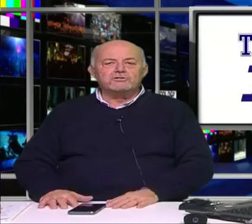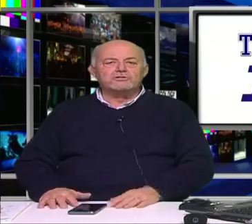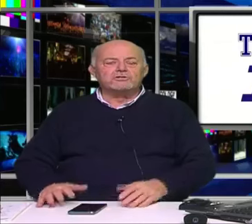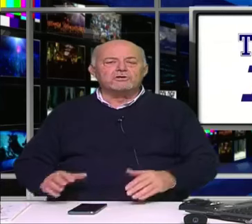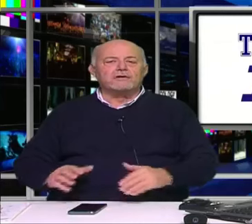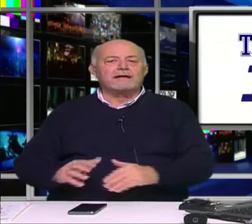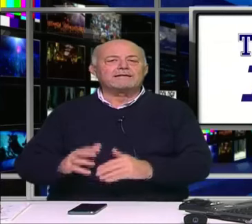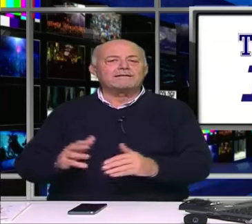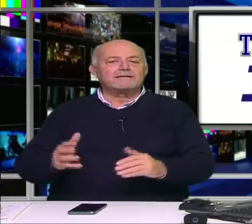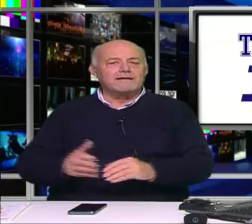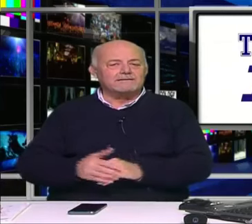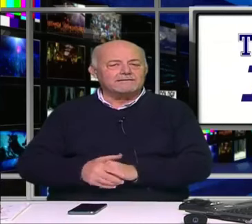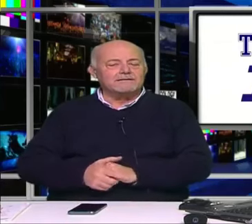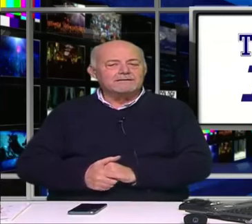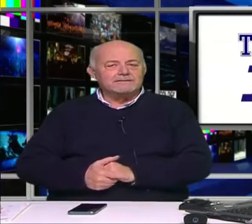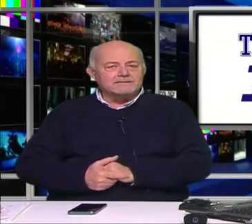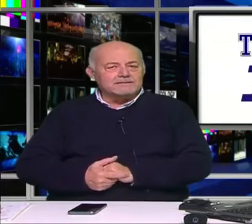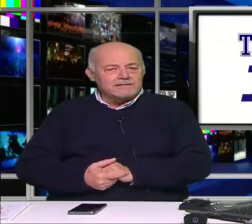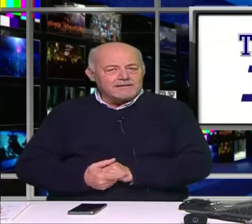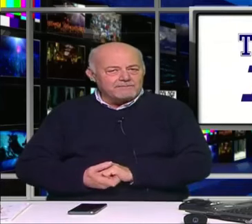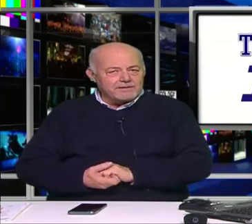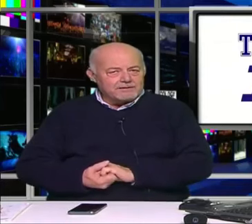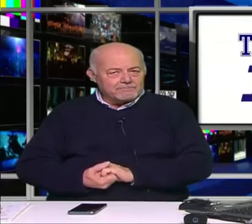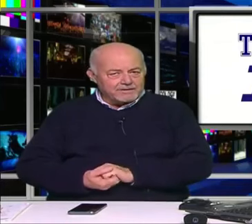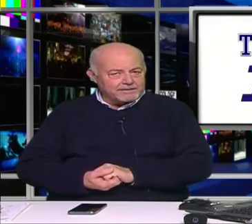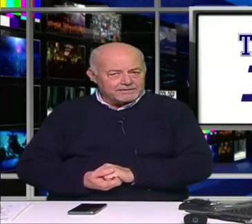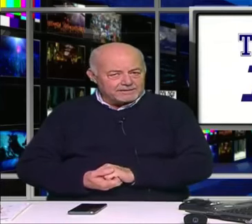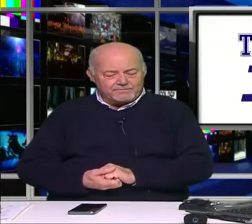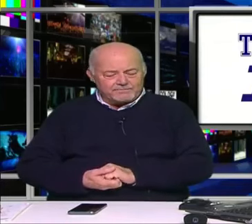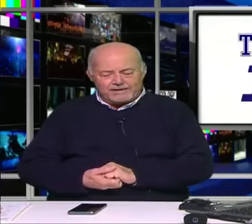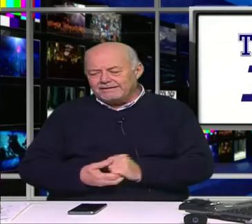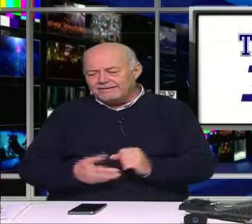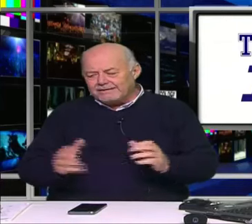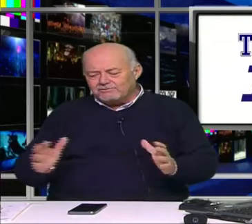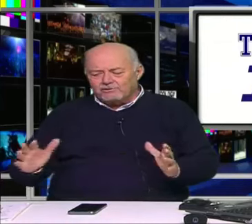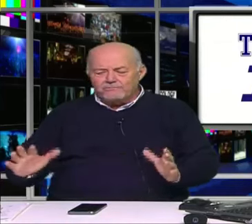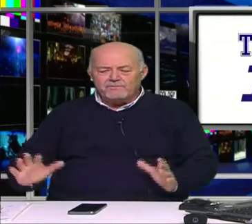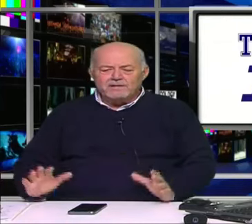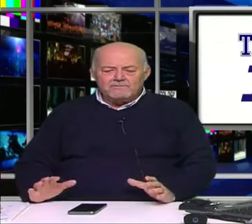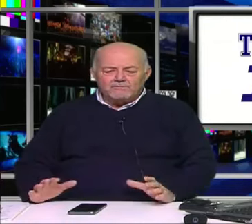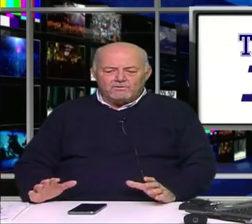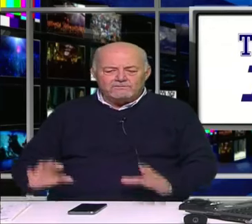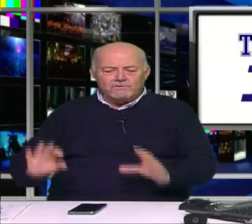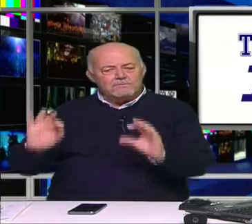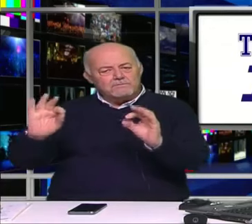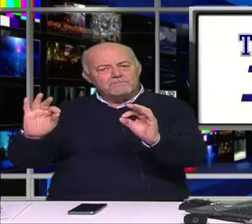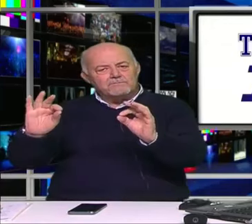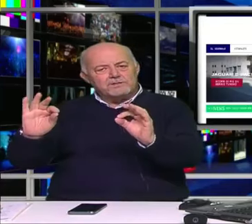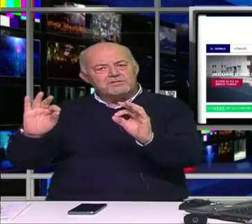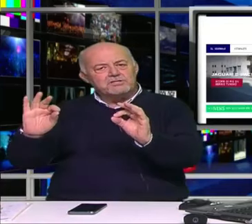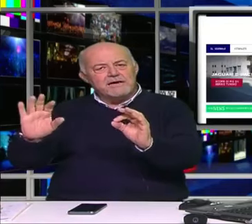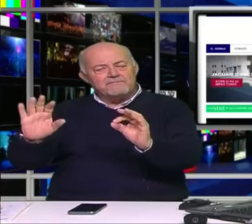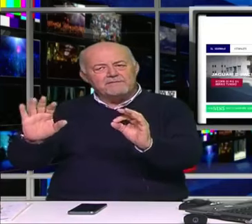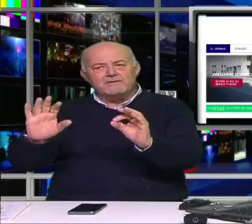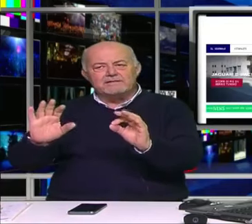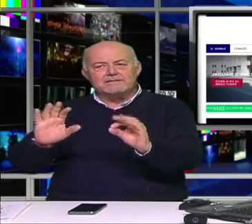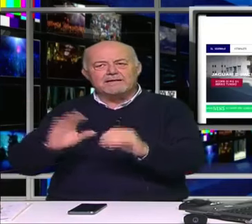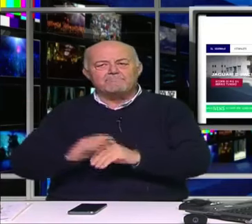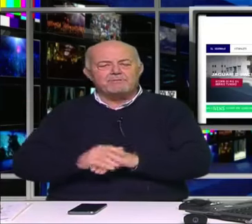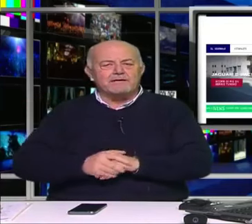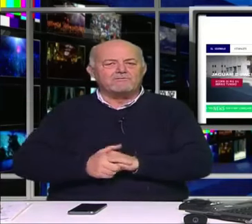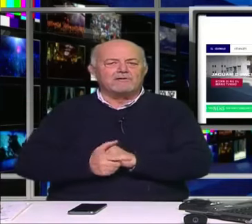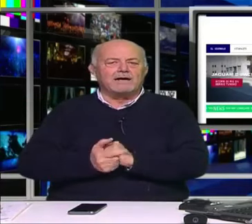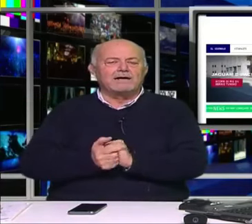che oggi ci sono anche tanti altri sistemi per trasmettere. Intanto volevo precisarvi